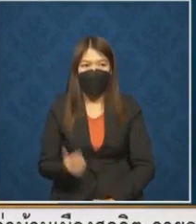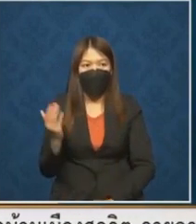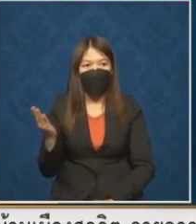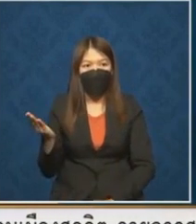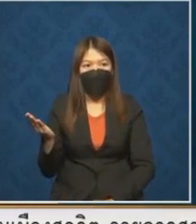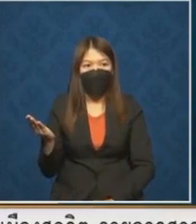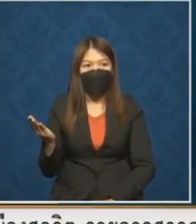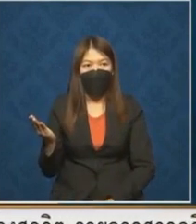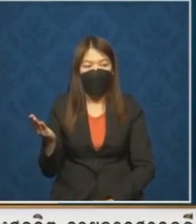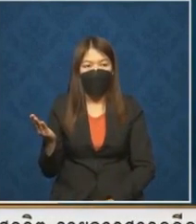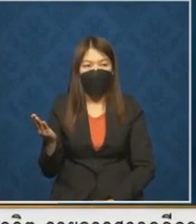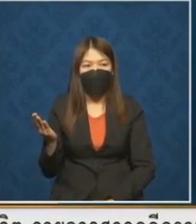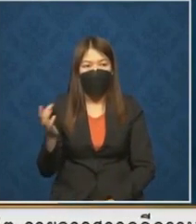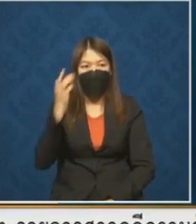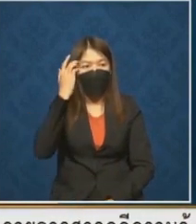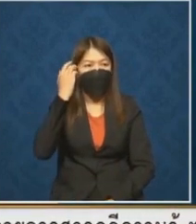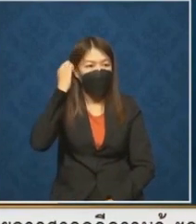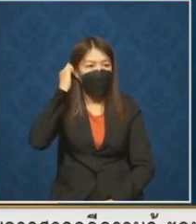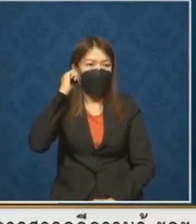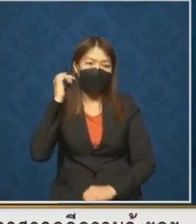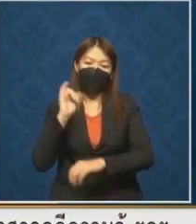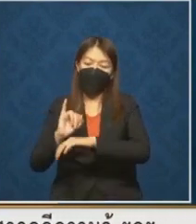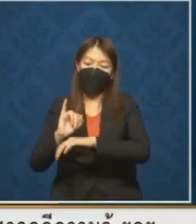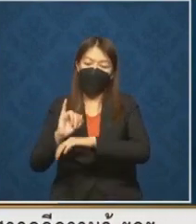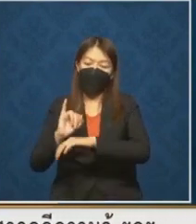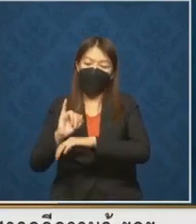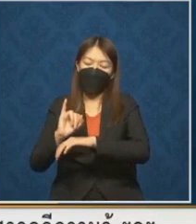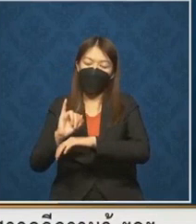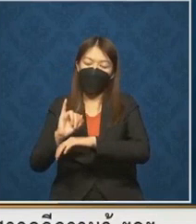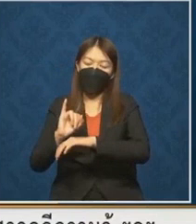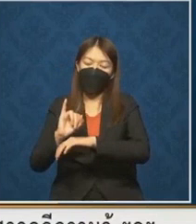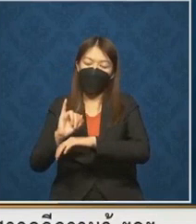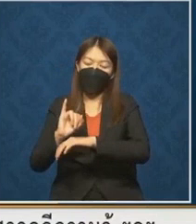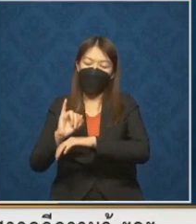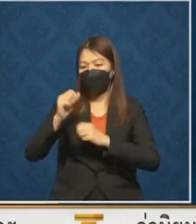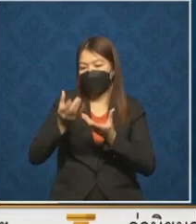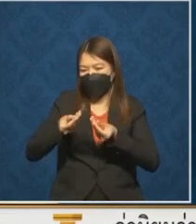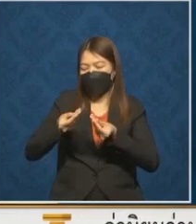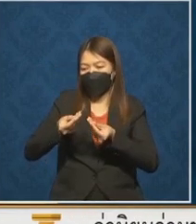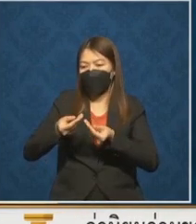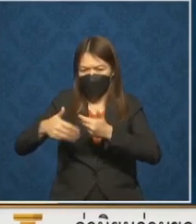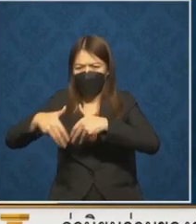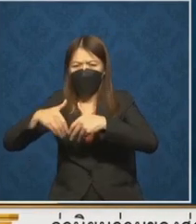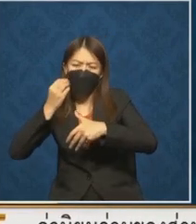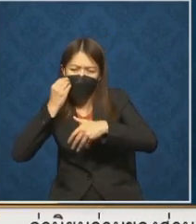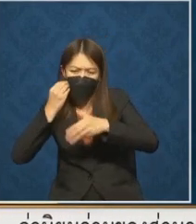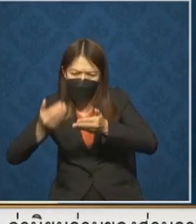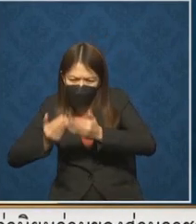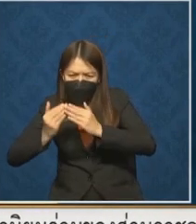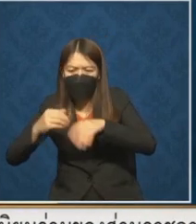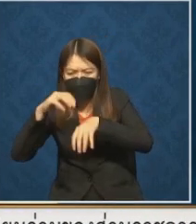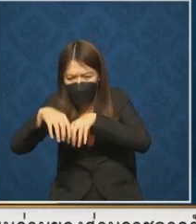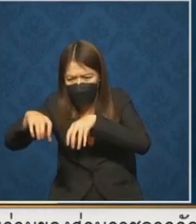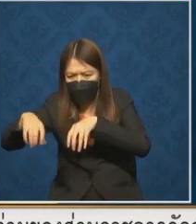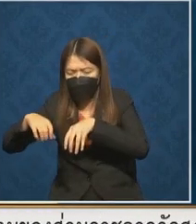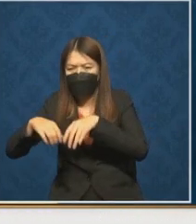เป็ ลัด ไป ประกาศ ทัพ ที่ ประชาชนบัง ชุม ชน โย เฉพาะ ชุม